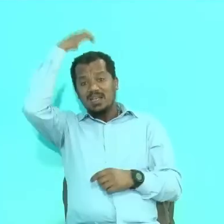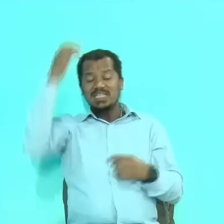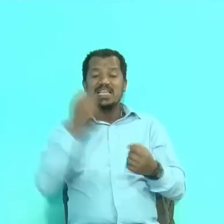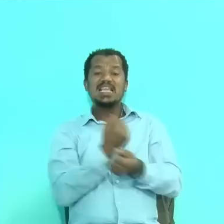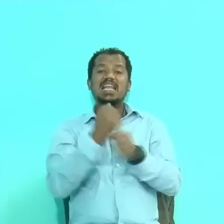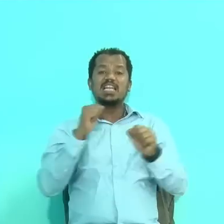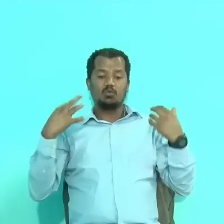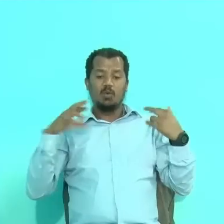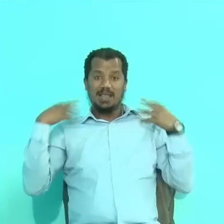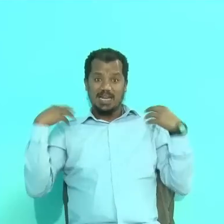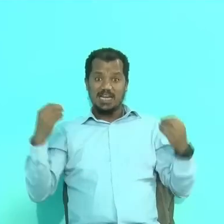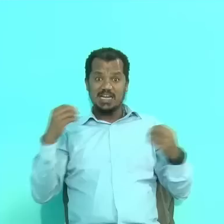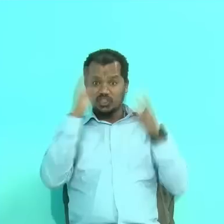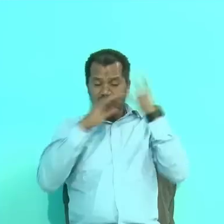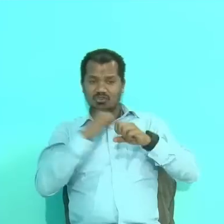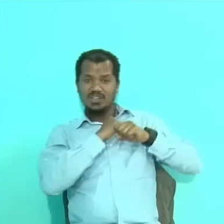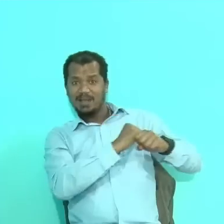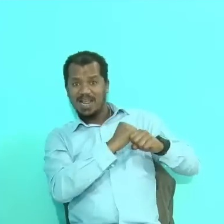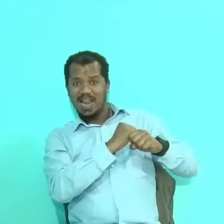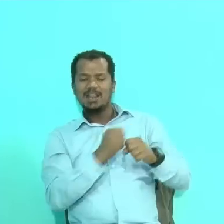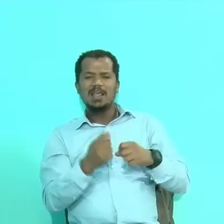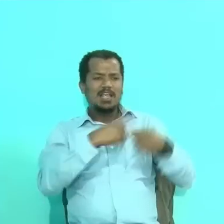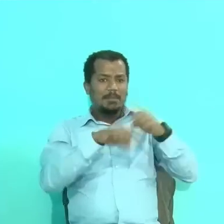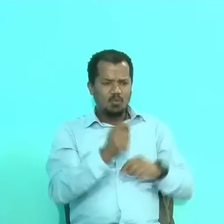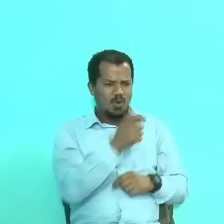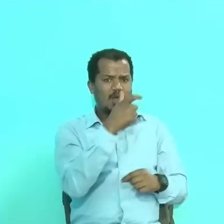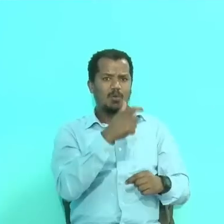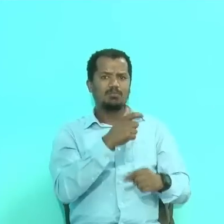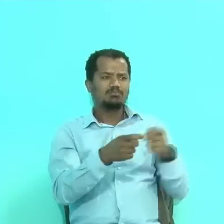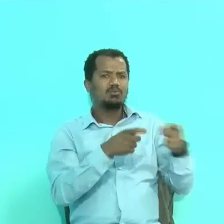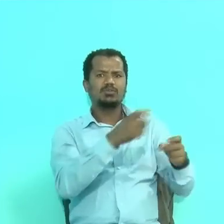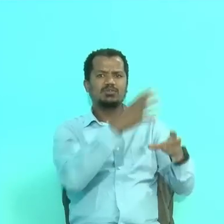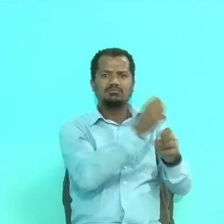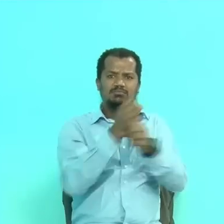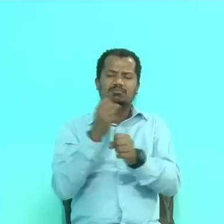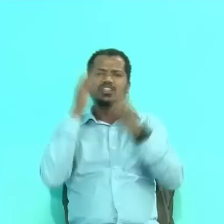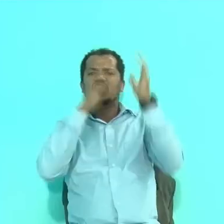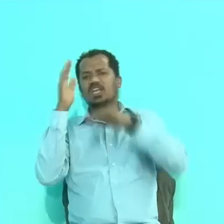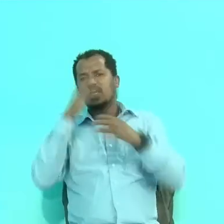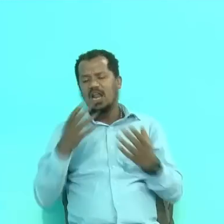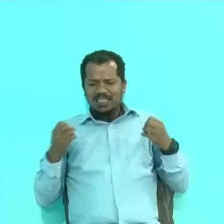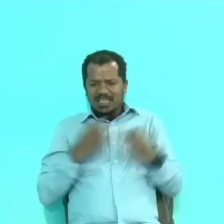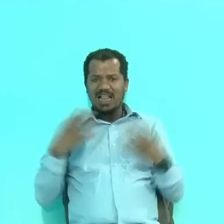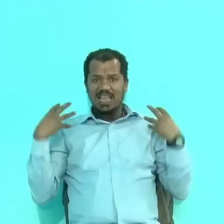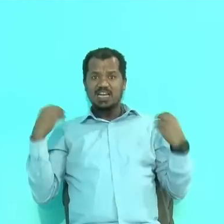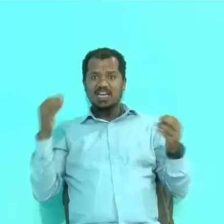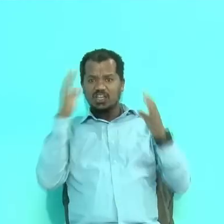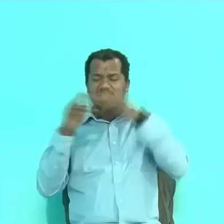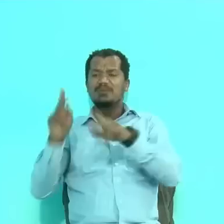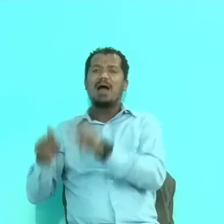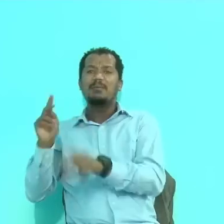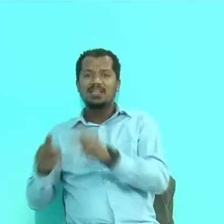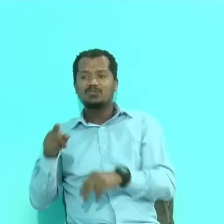የደህንነት ችግሮች እንዳይከሰቱ የመከላከልም ከተከሰቱም በቁጥጥር ስር ለመዋል ይቸገራሉ። Sigatna Edena Chigrisa Fenebet